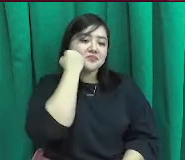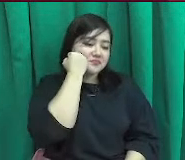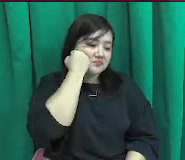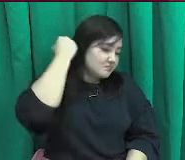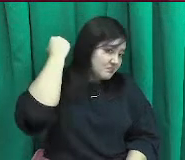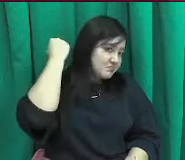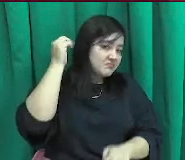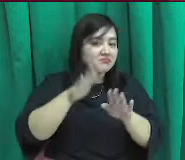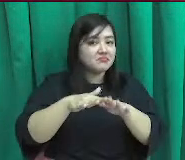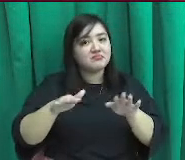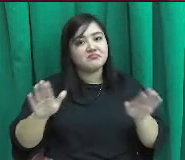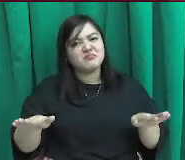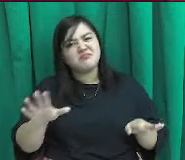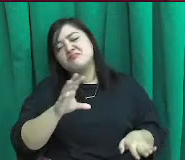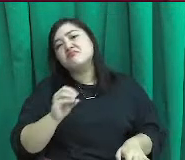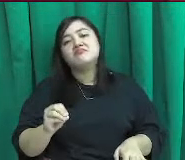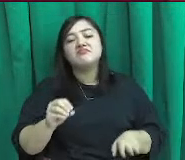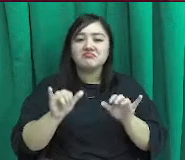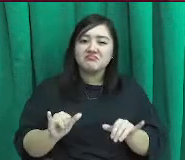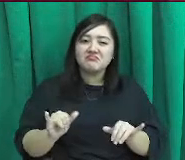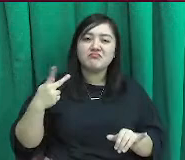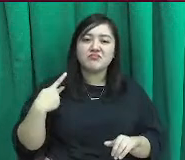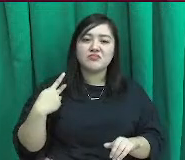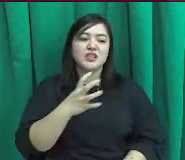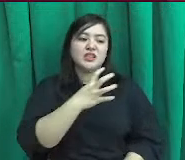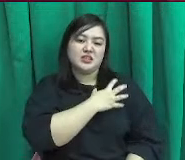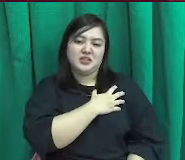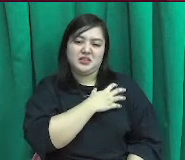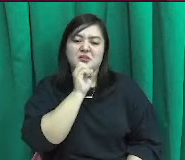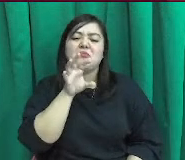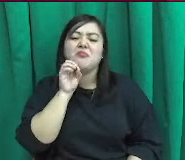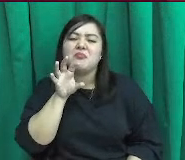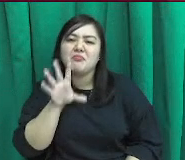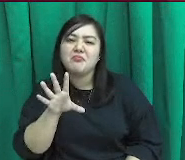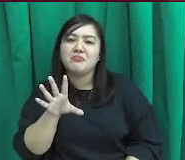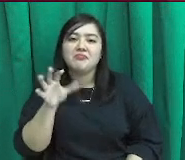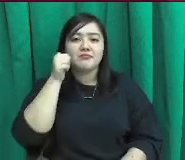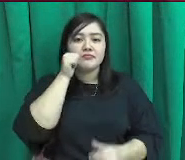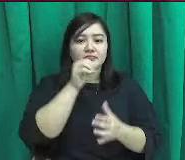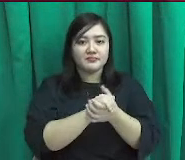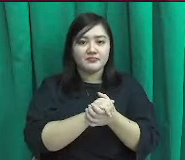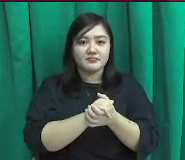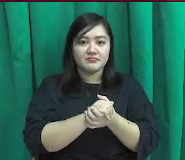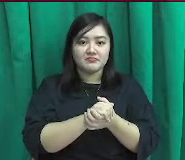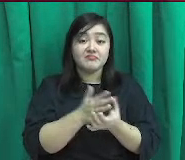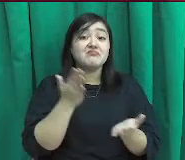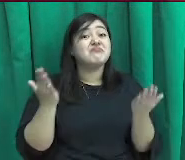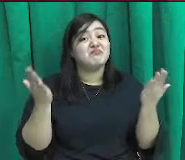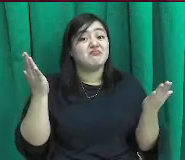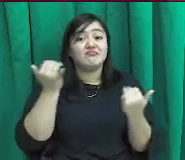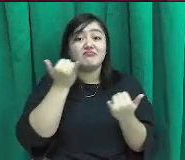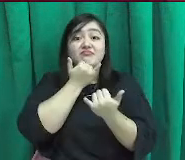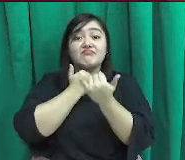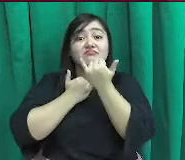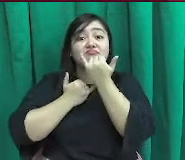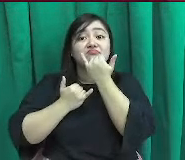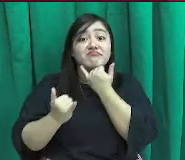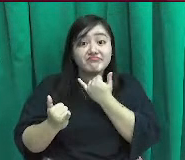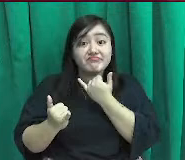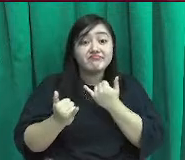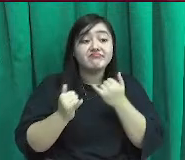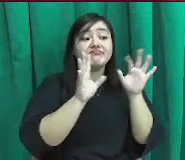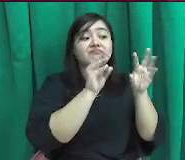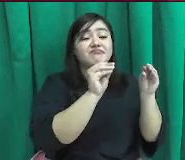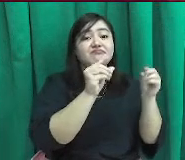meron tayong brawling woman pa rin inside the house, ay baka mali nga ang sowing natin. Yes, sir. Amen. Baka mapilit ka lang. Magaling ka